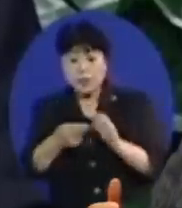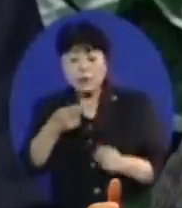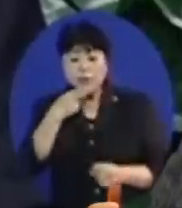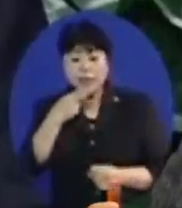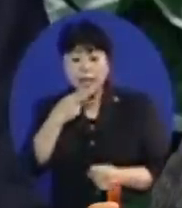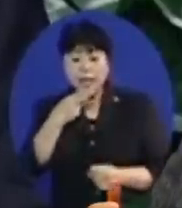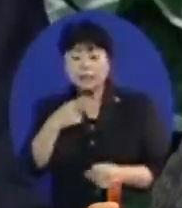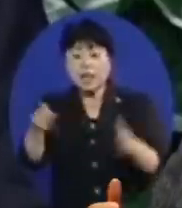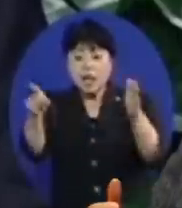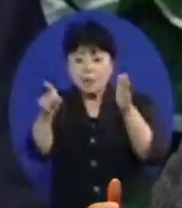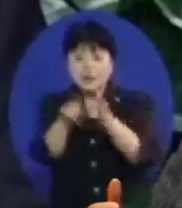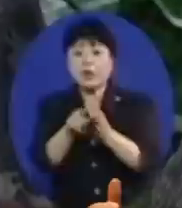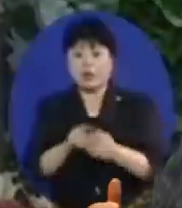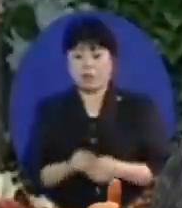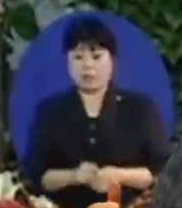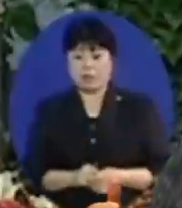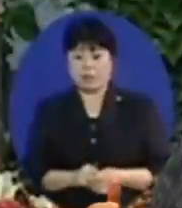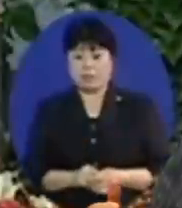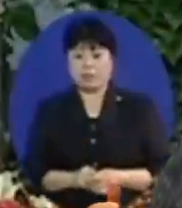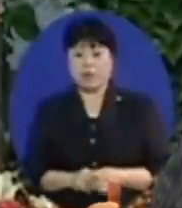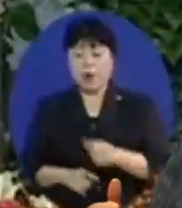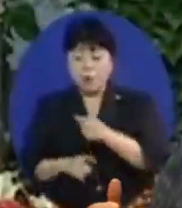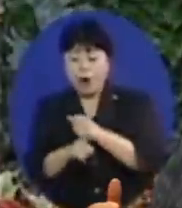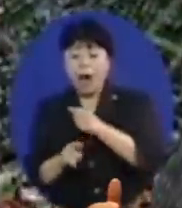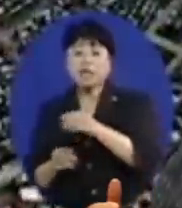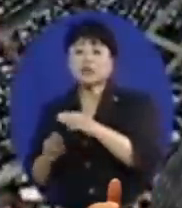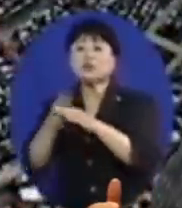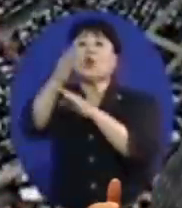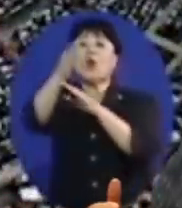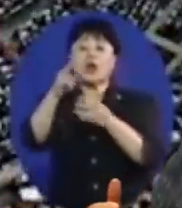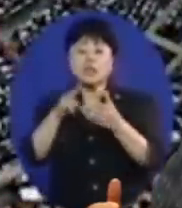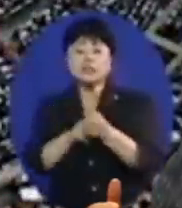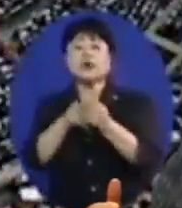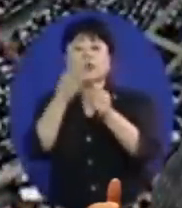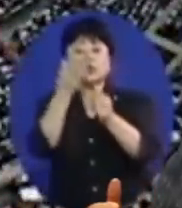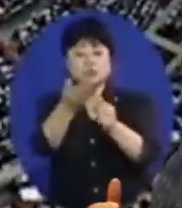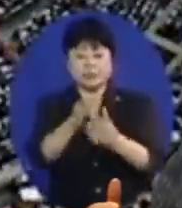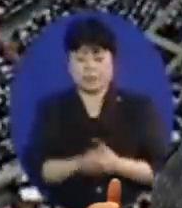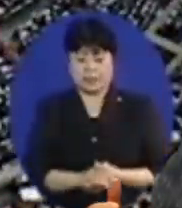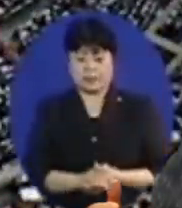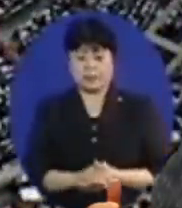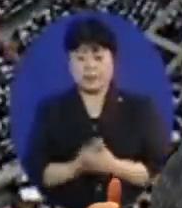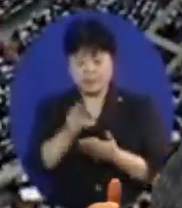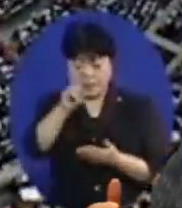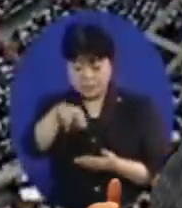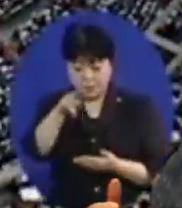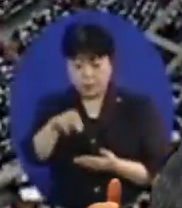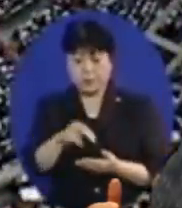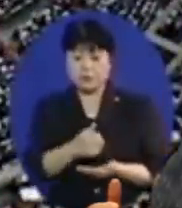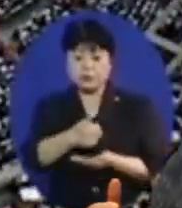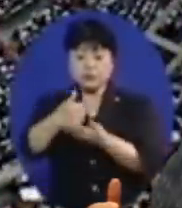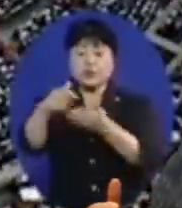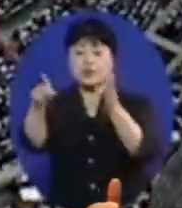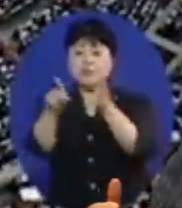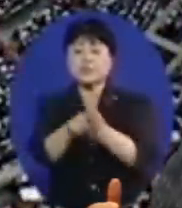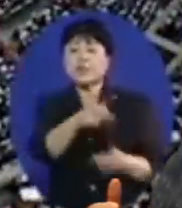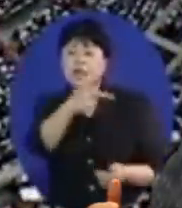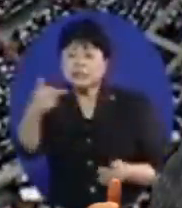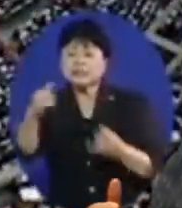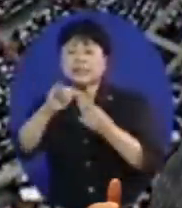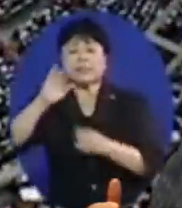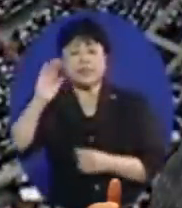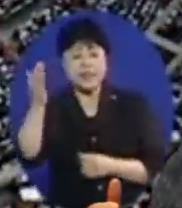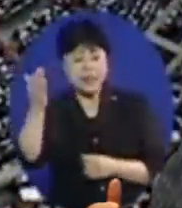믿음은 과학을 초월해서 우리에게 기적을 갖다 주시는 것입니다. 성경에 주님께서 믿음이 큰 사람에